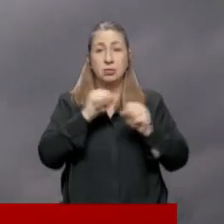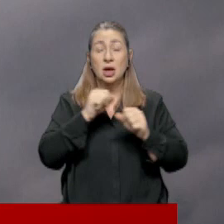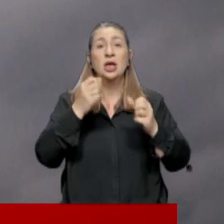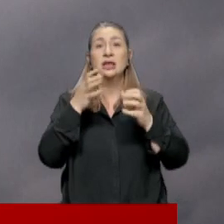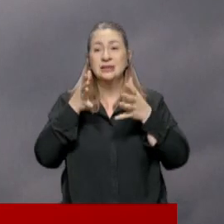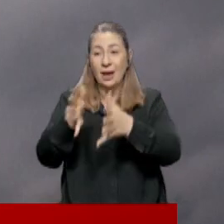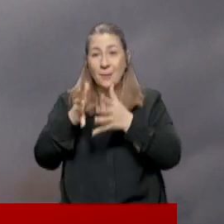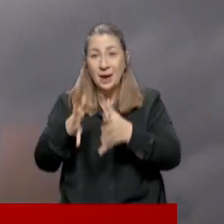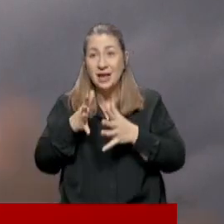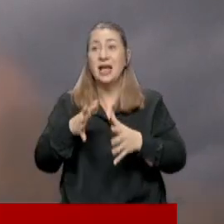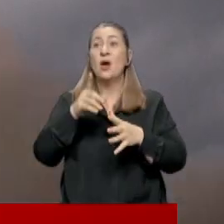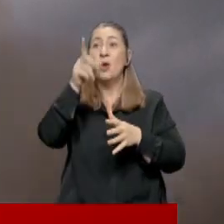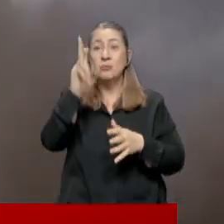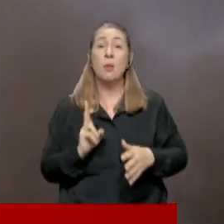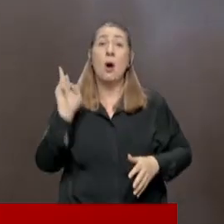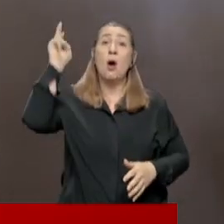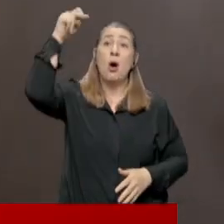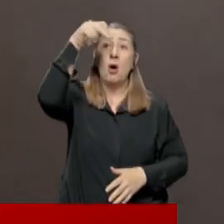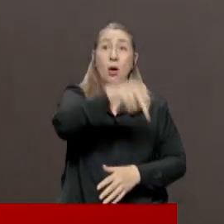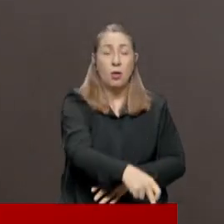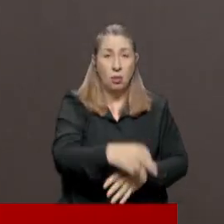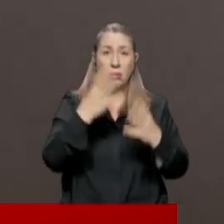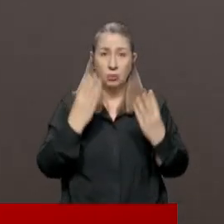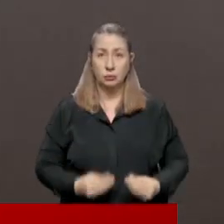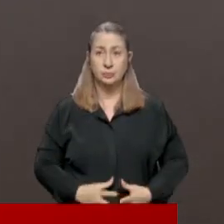Cephanelikler İskender füzelerinin hedefi oldu.